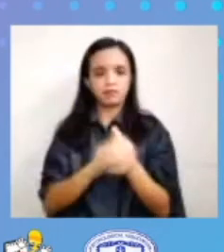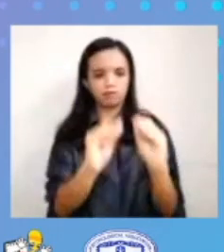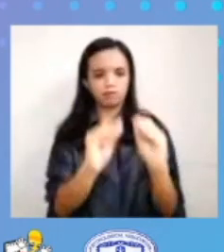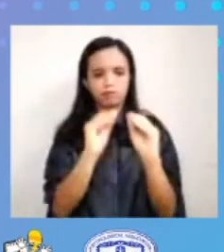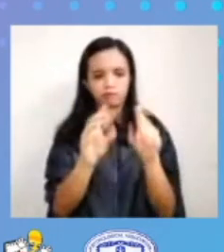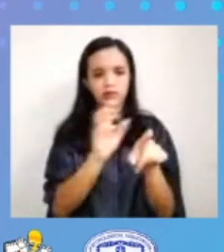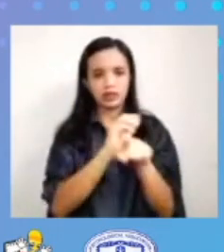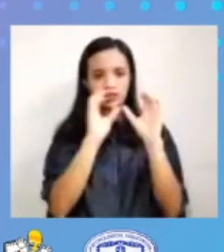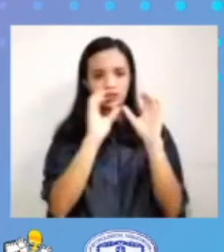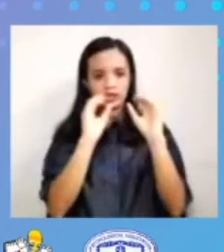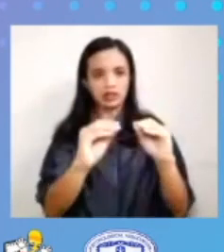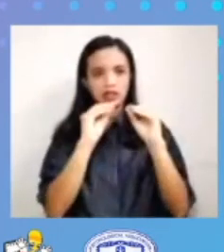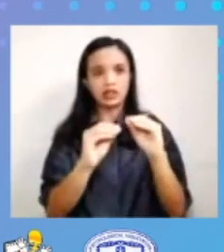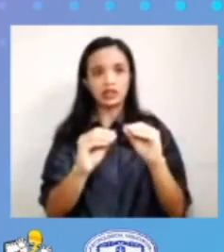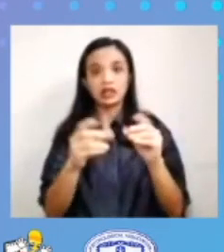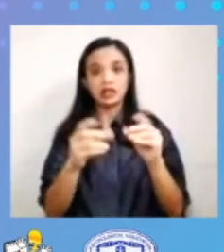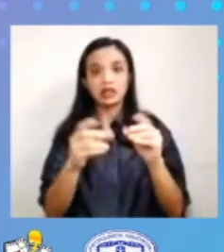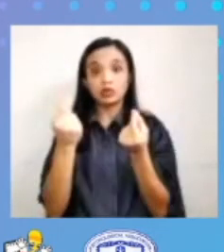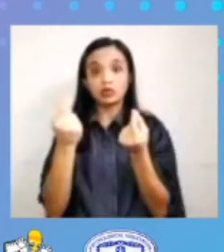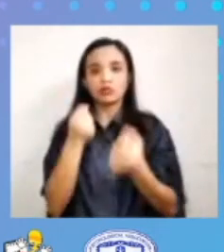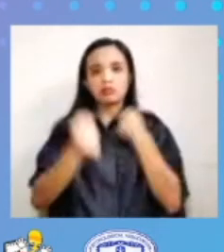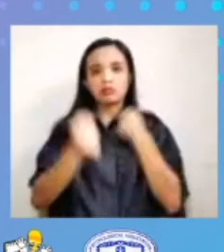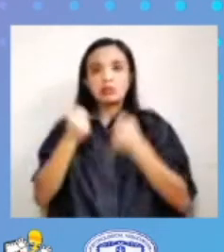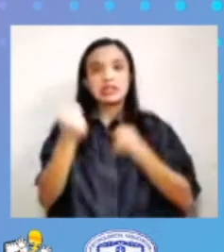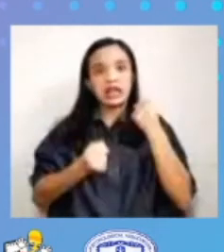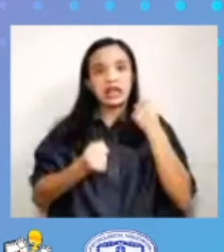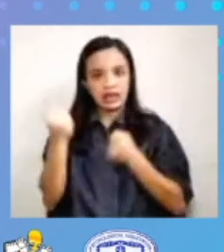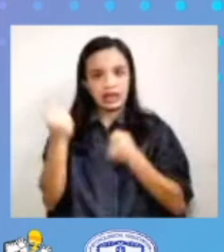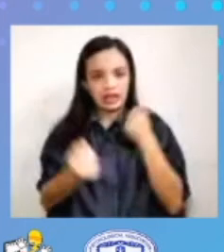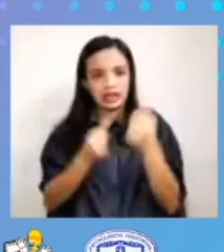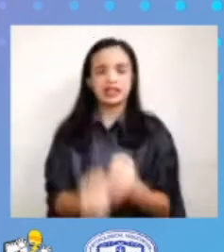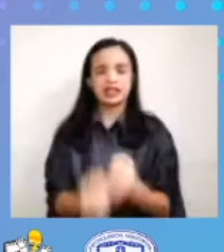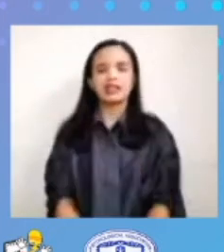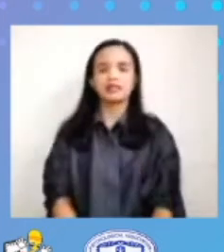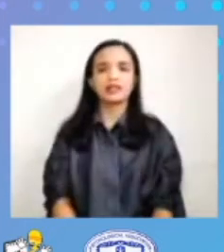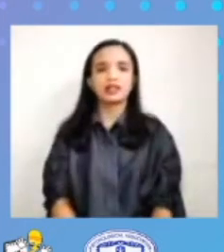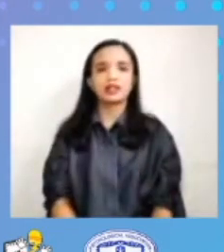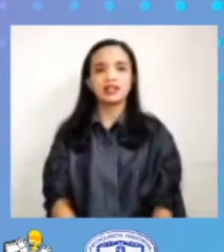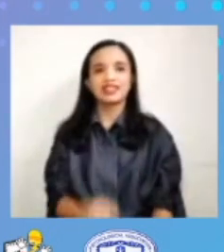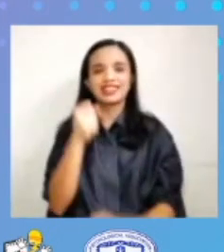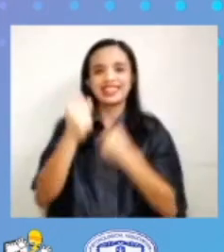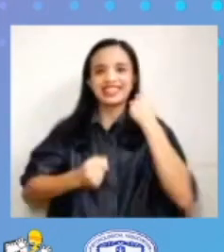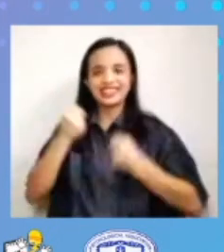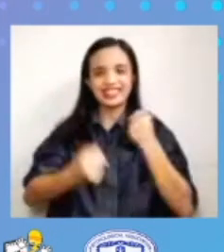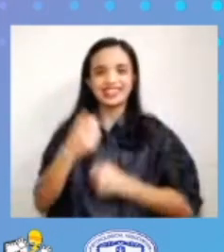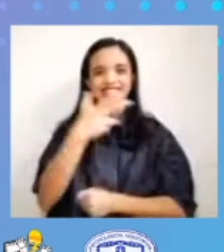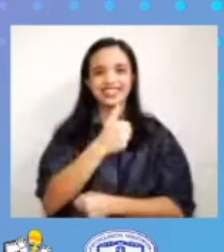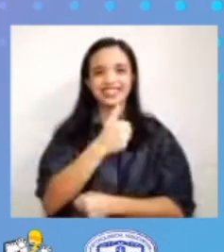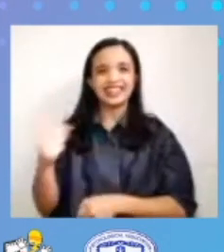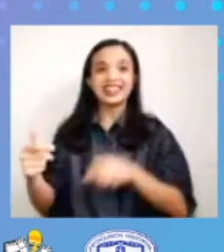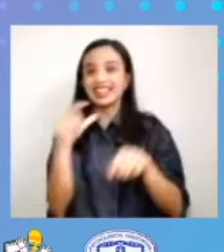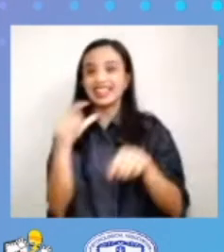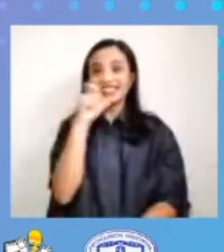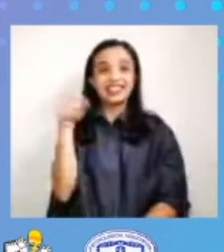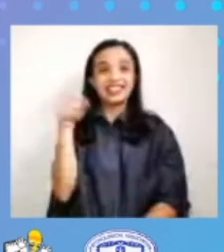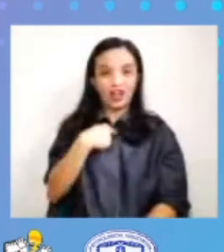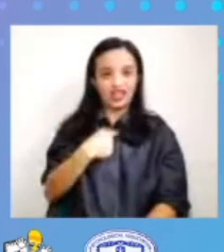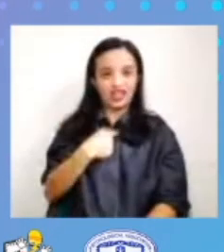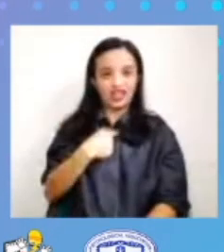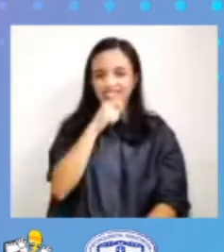nun. Pero yung nag-introduce po sa akin nun ay yung aking ate tsaka magulang. So it's really a big influence to